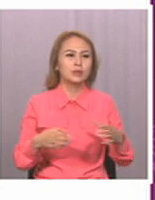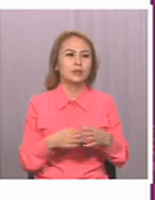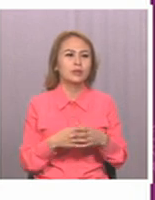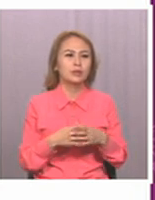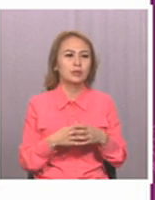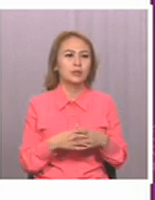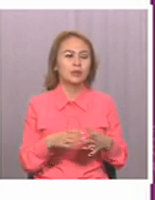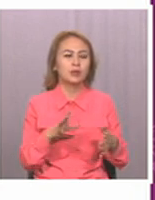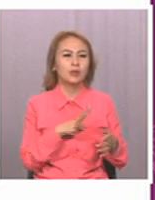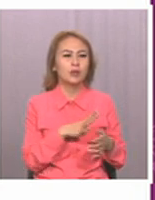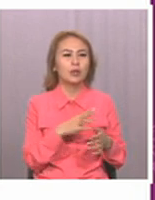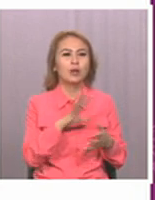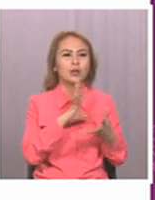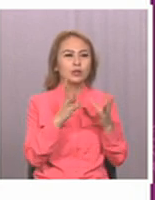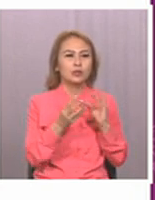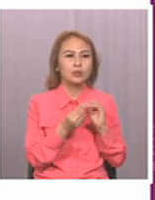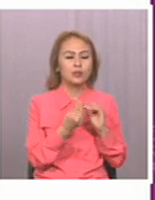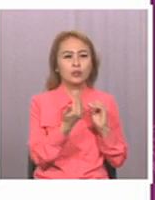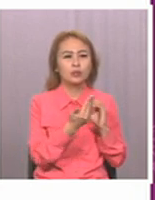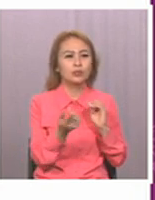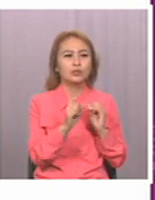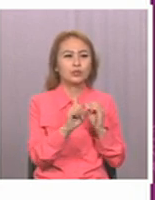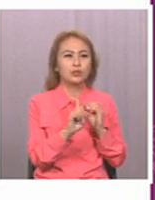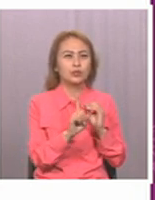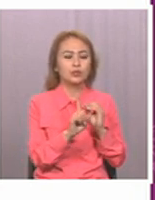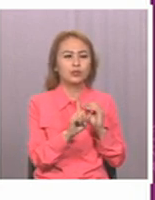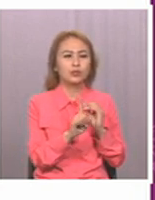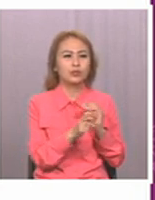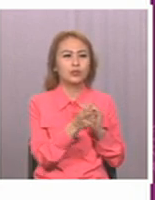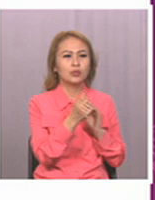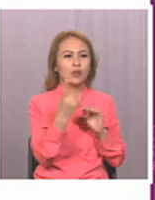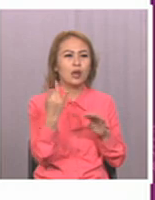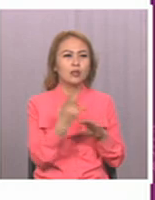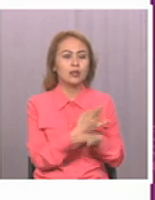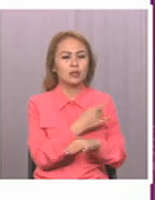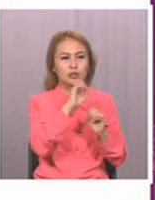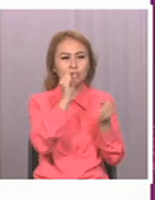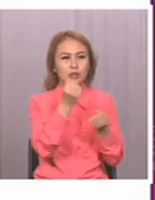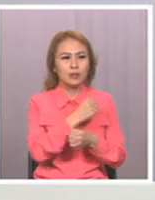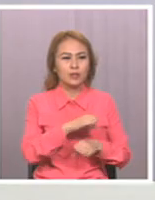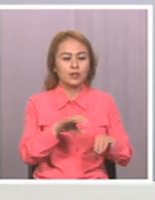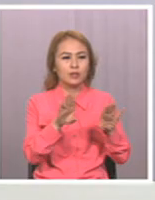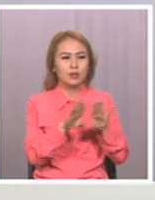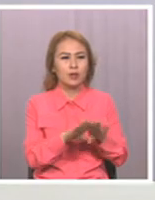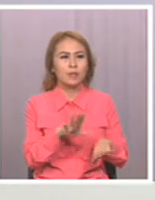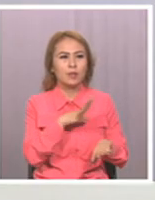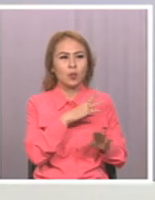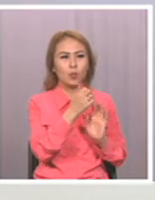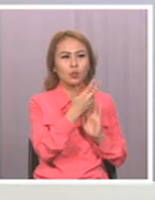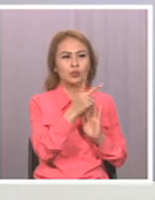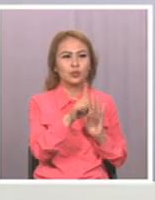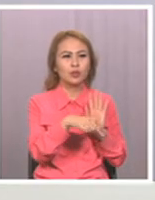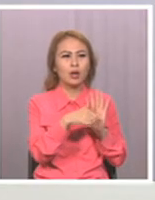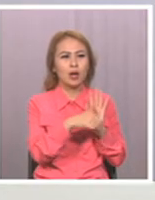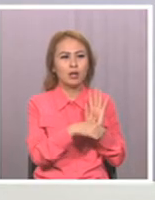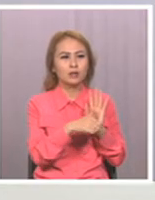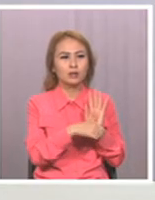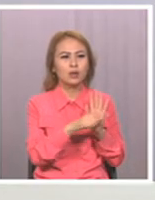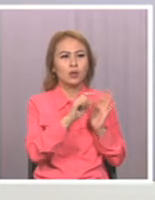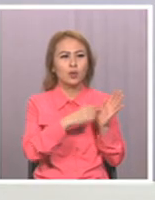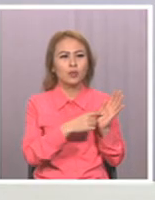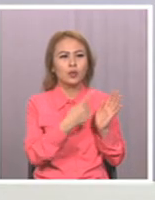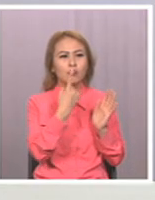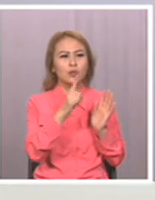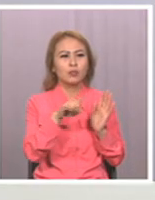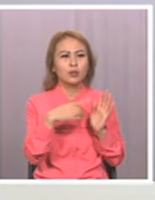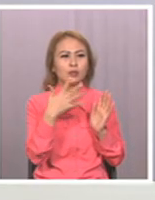есептейміз. Яғни, ол үшін алғашқы жылдамдығы 13.6 км сағатты оны жұмсаған уақытқа